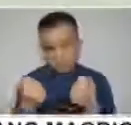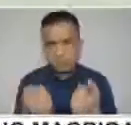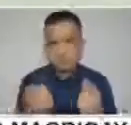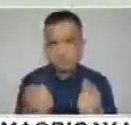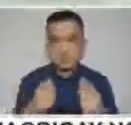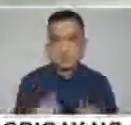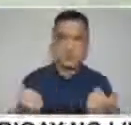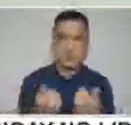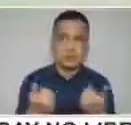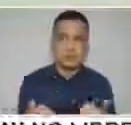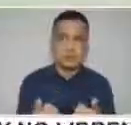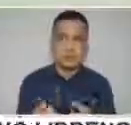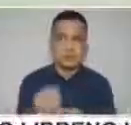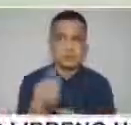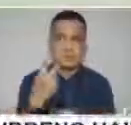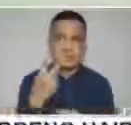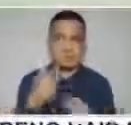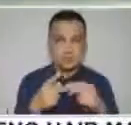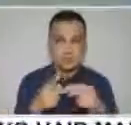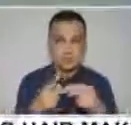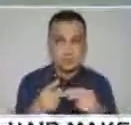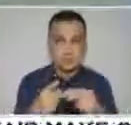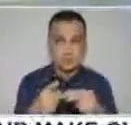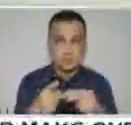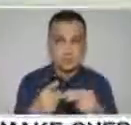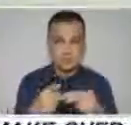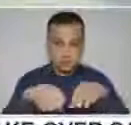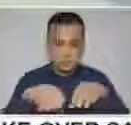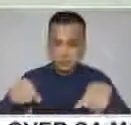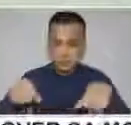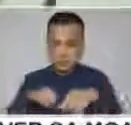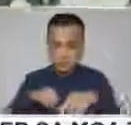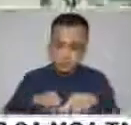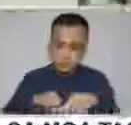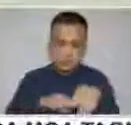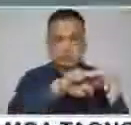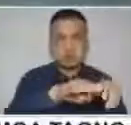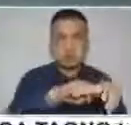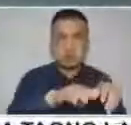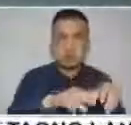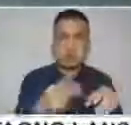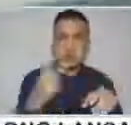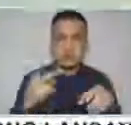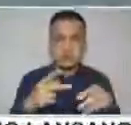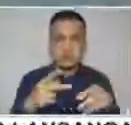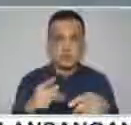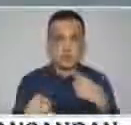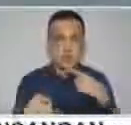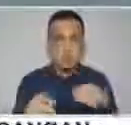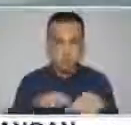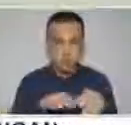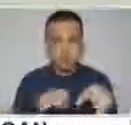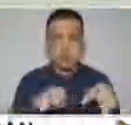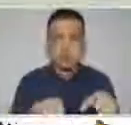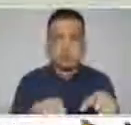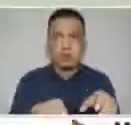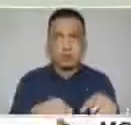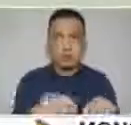ang Interagency Council for Traffic o IAC, ay marami pa rin mga pasaway na pampasaherong sasakyan ang nahuhuli